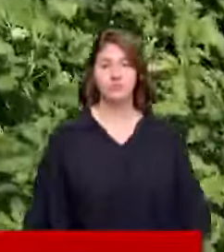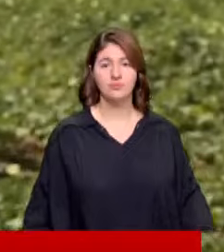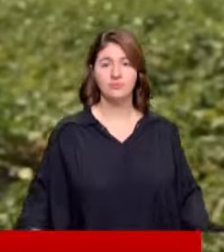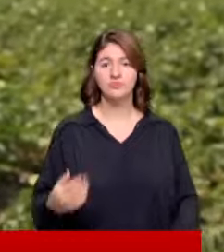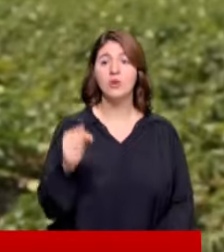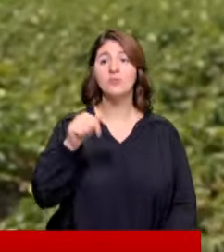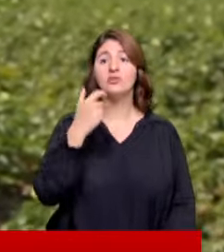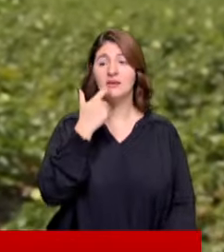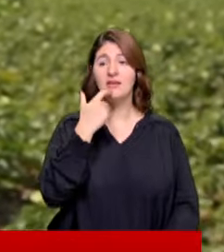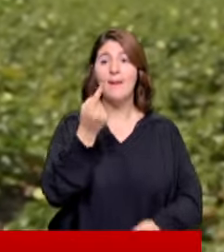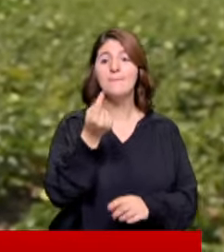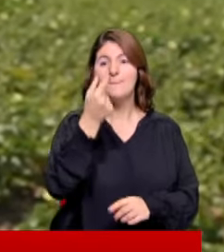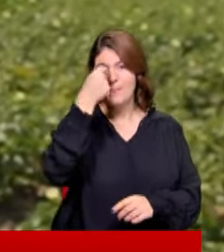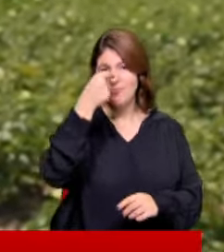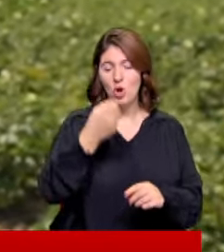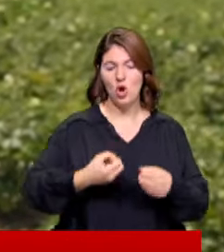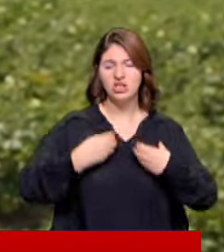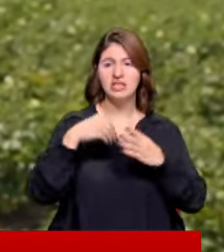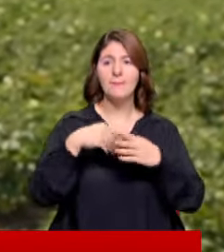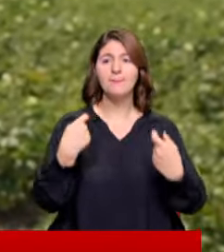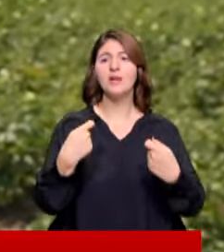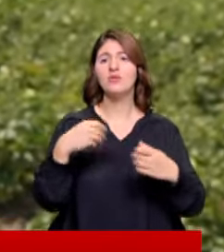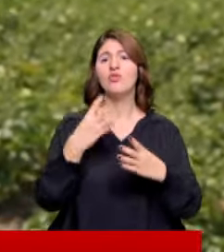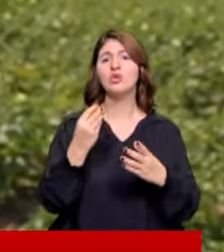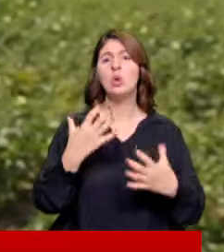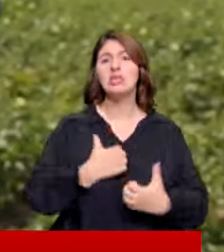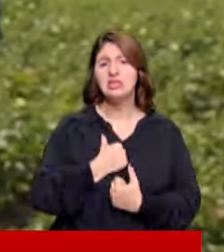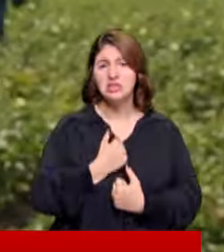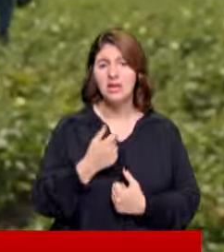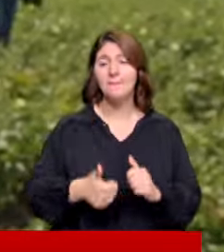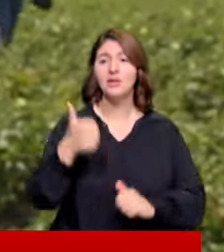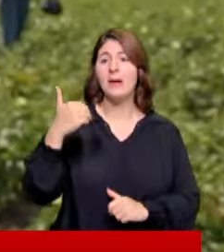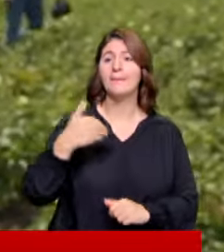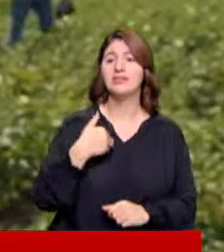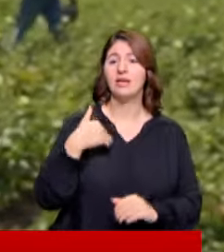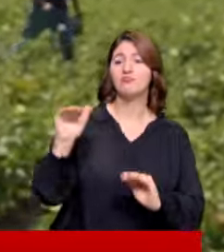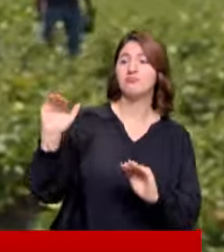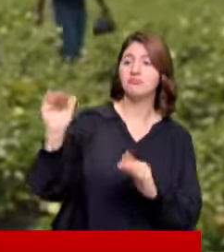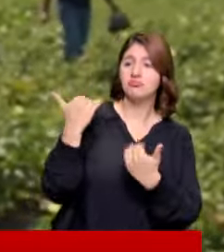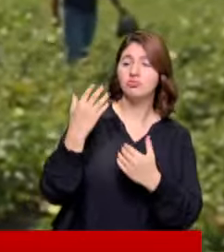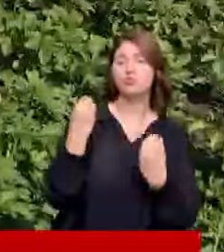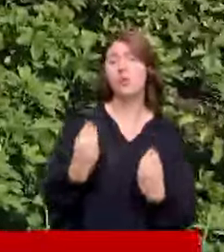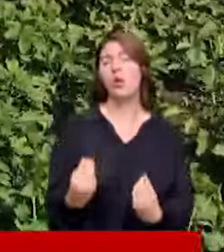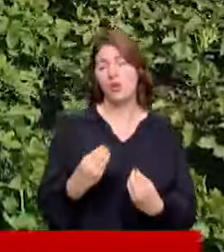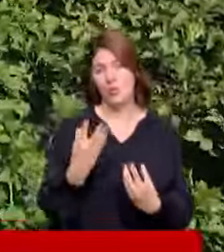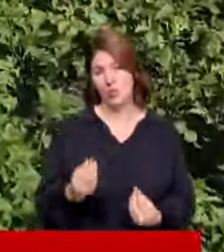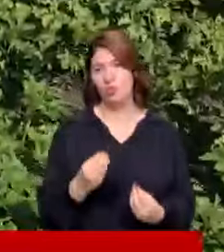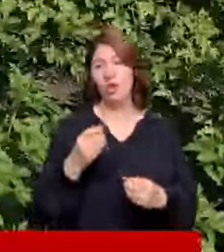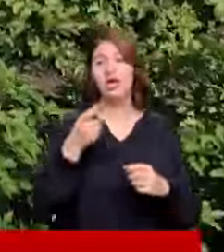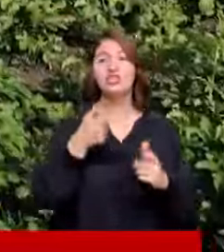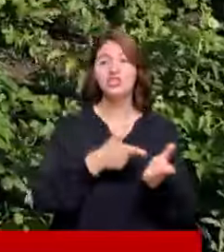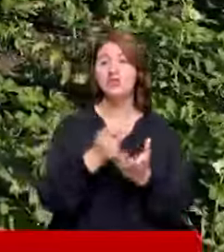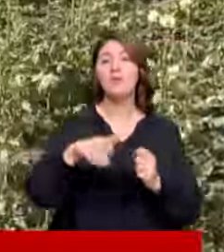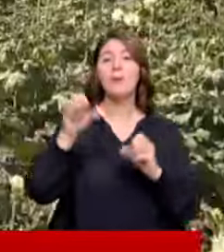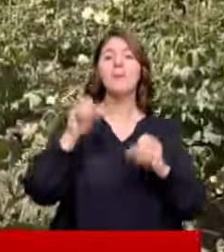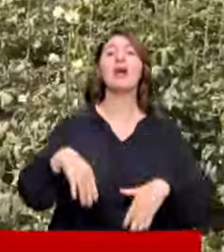Bu sene bamya üreticiliği için maliyet olarak çok sıkıntılar çekiyorduk. Başkanımızın bize destek olması çok iyi oldu. Çiftçi toprağını